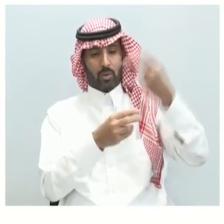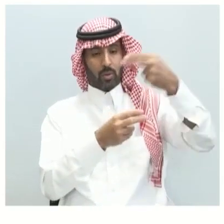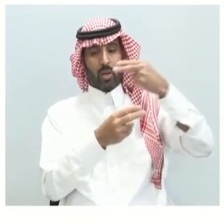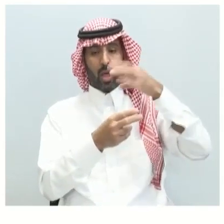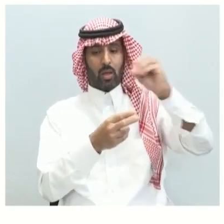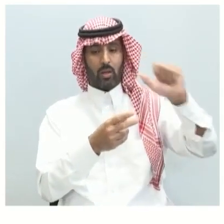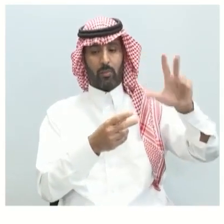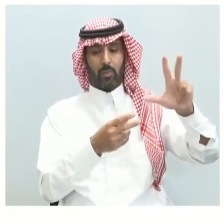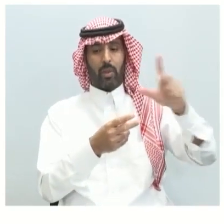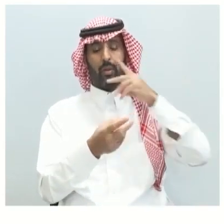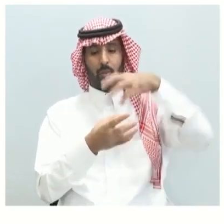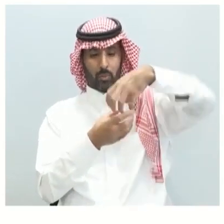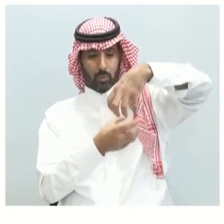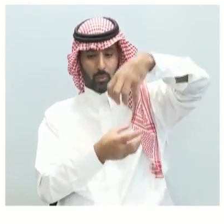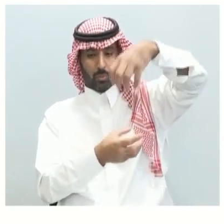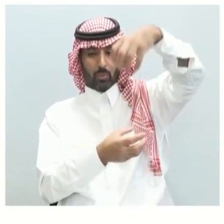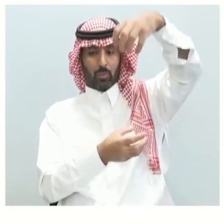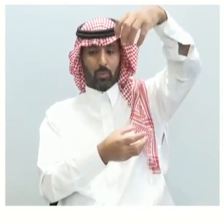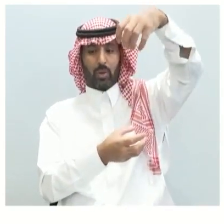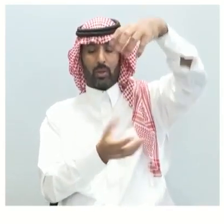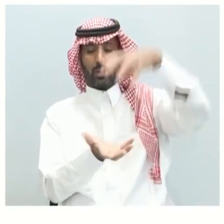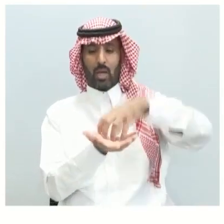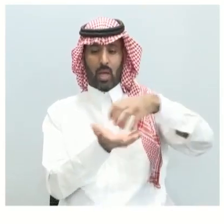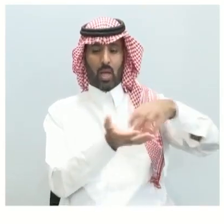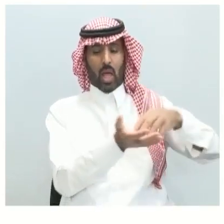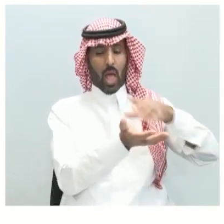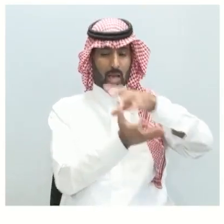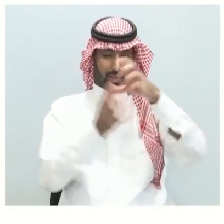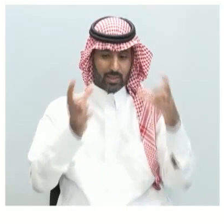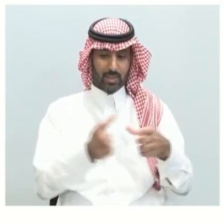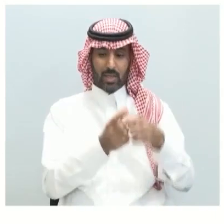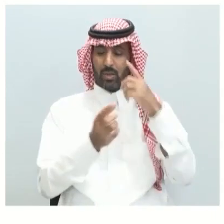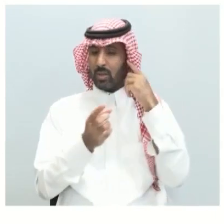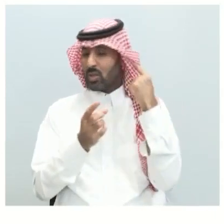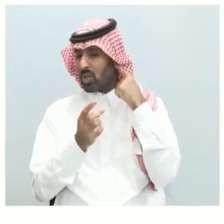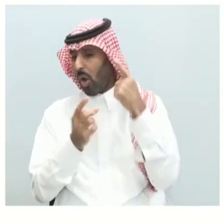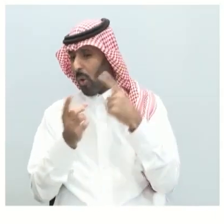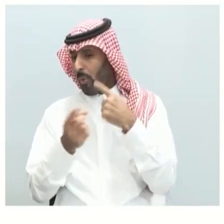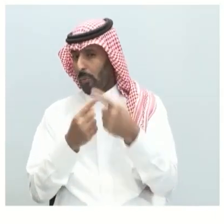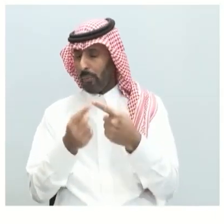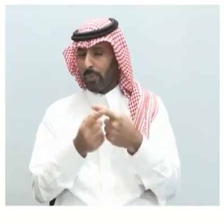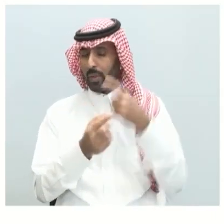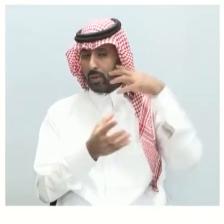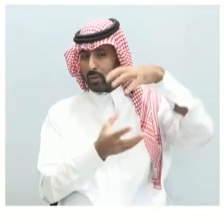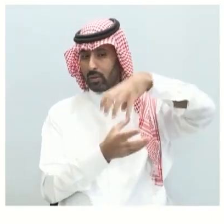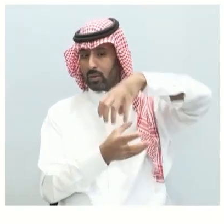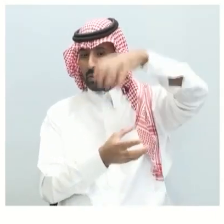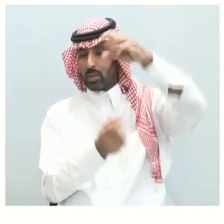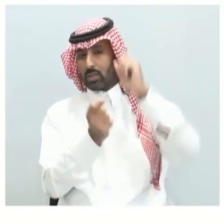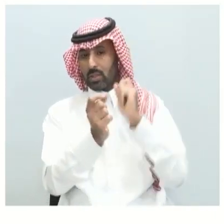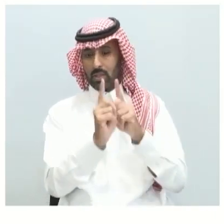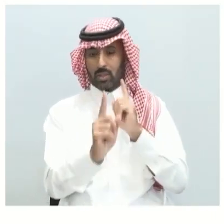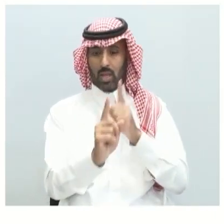الهيدروجين ويحمل بالون الطقس او يحمل على متنه اجهزه تسمى الراديو سوند هذه الاجهزه ترسل